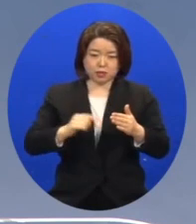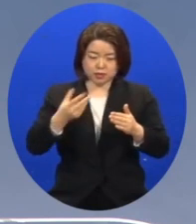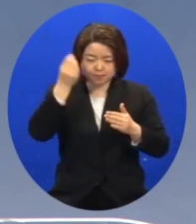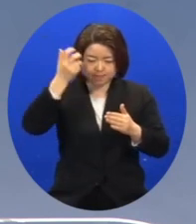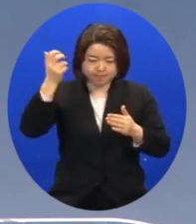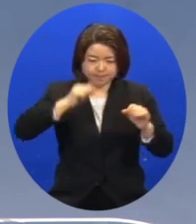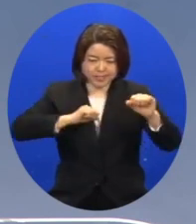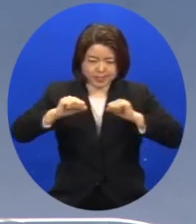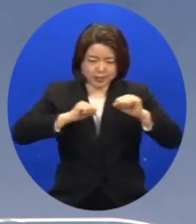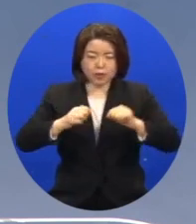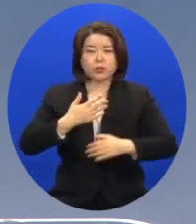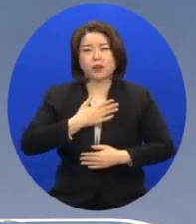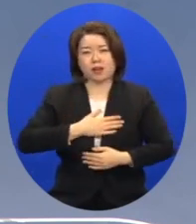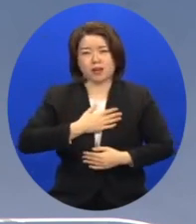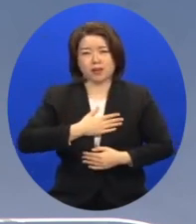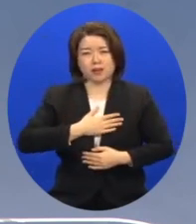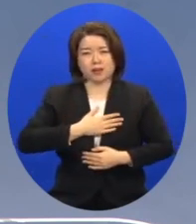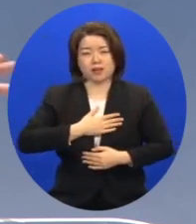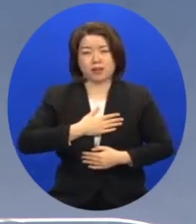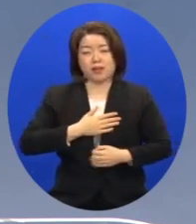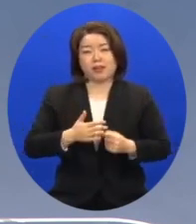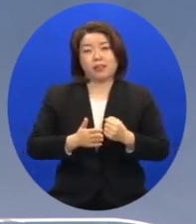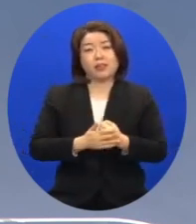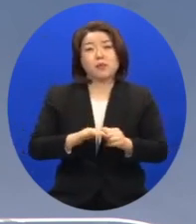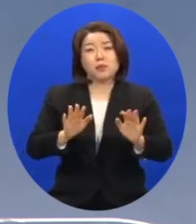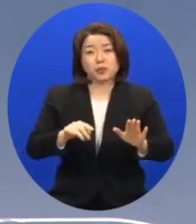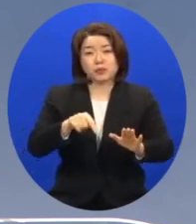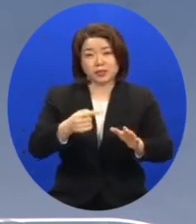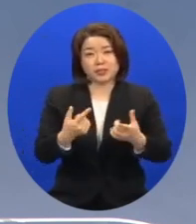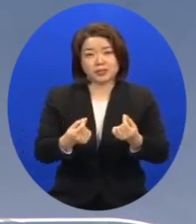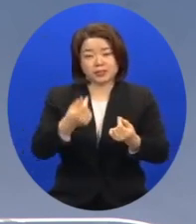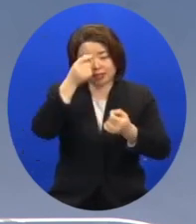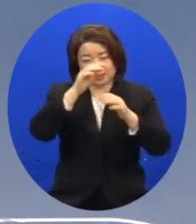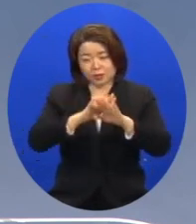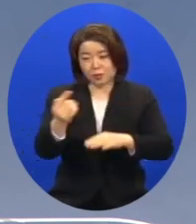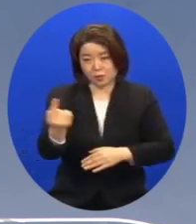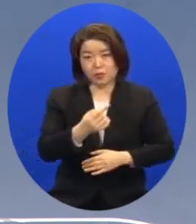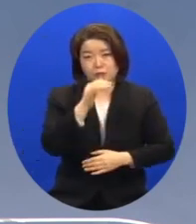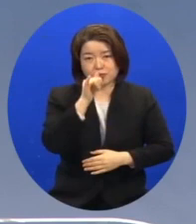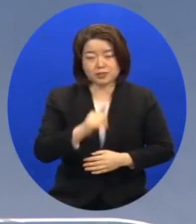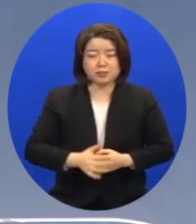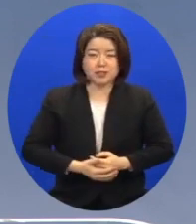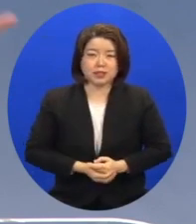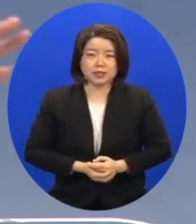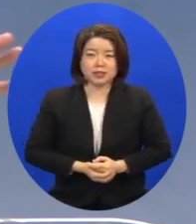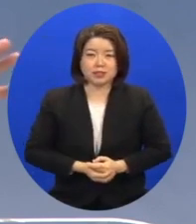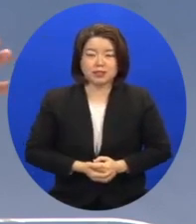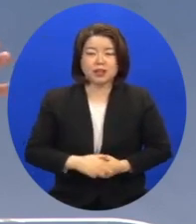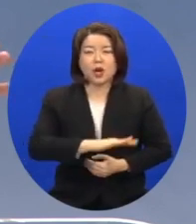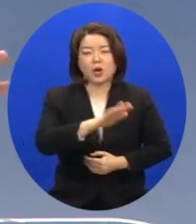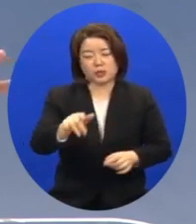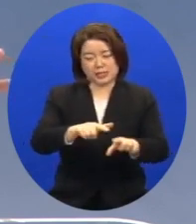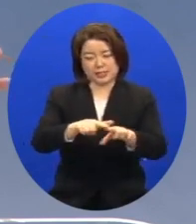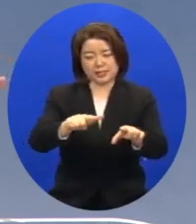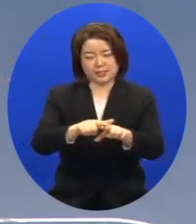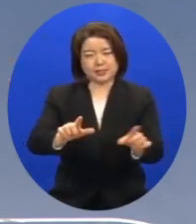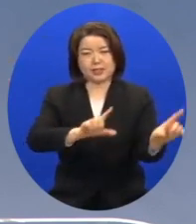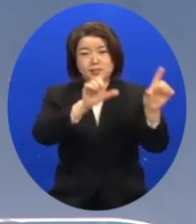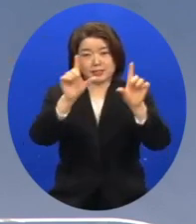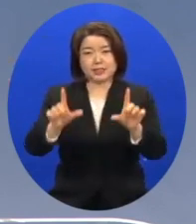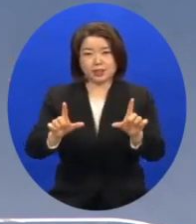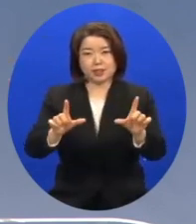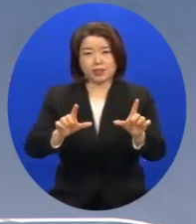걸 그래서 오늘 이렇게 교회에 오신 거 잖아요 우리의 일상 생활 속에서